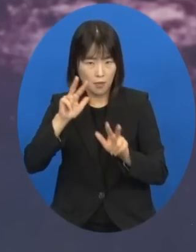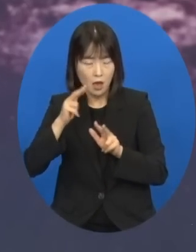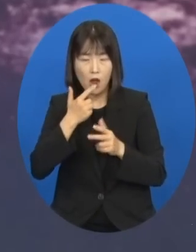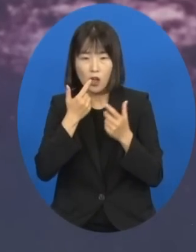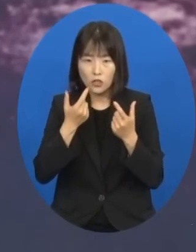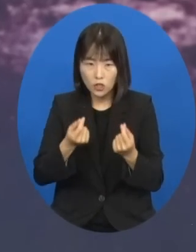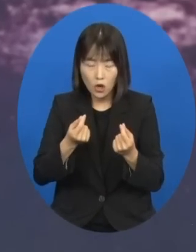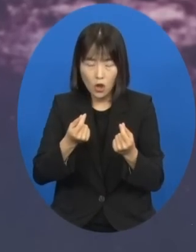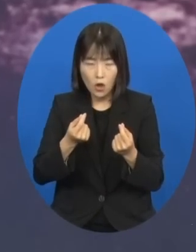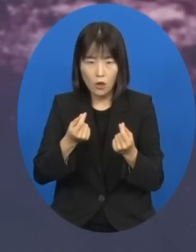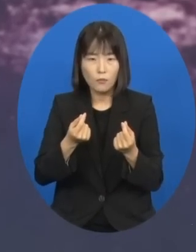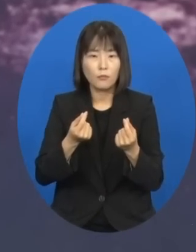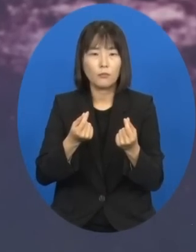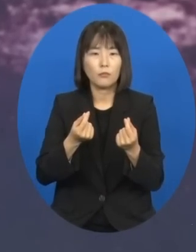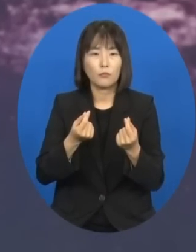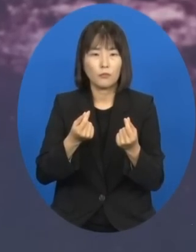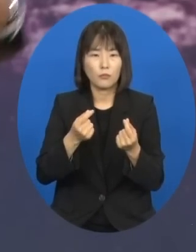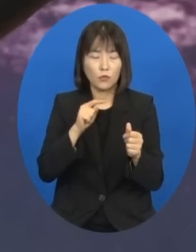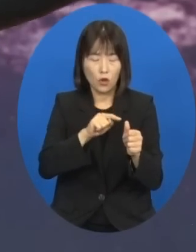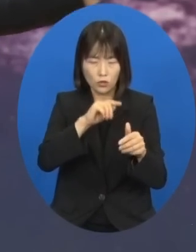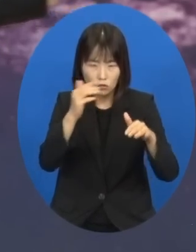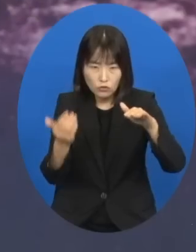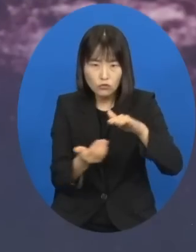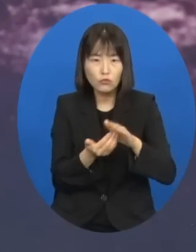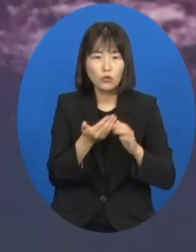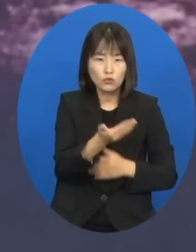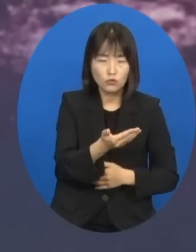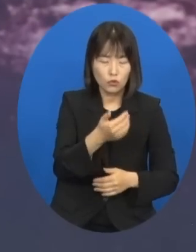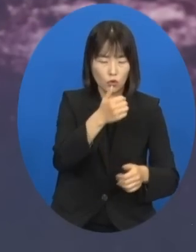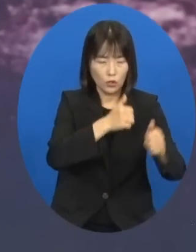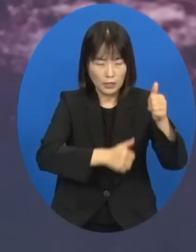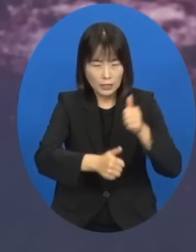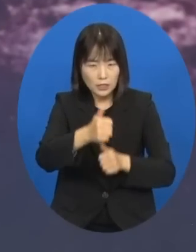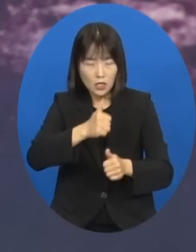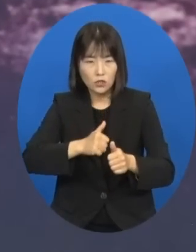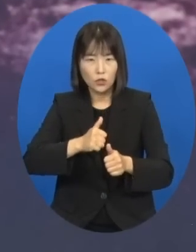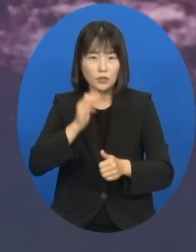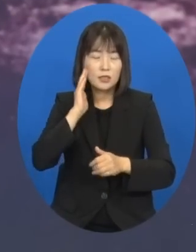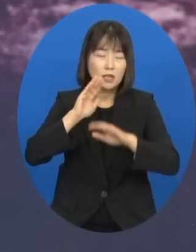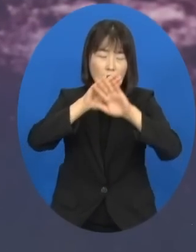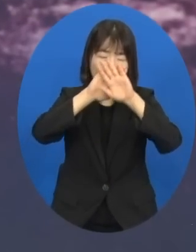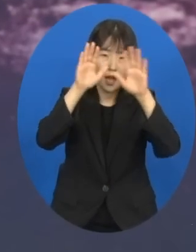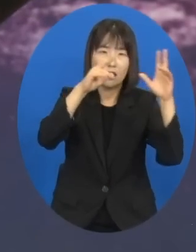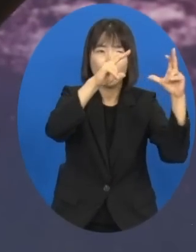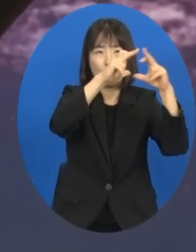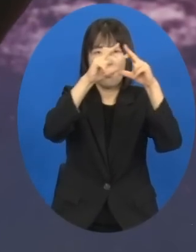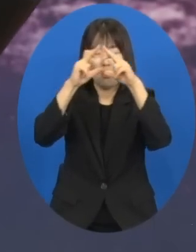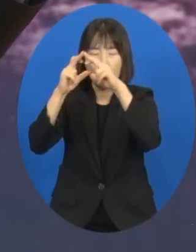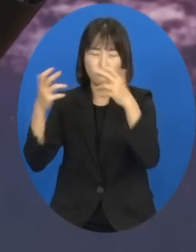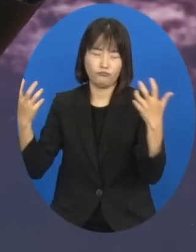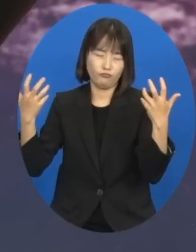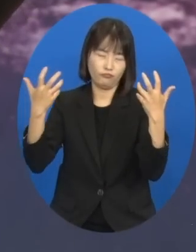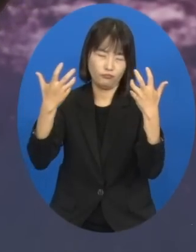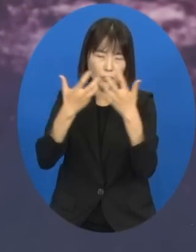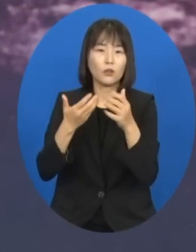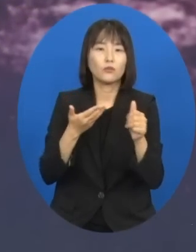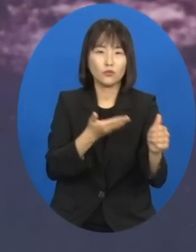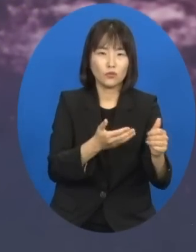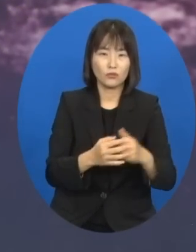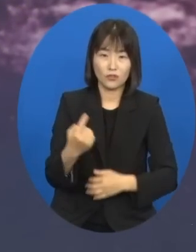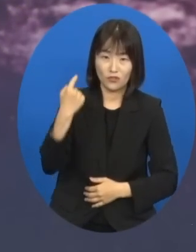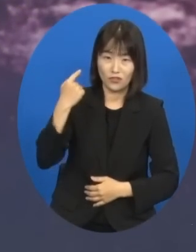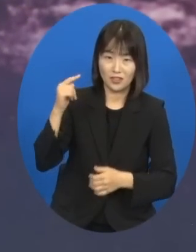너에게도 그대로 이루어서 자손을 하늘의 별과 같이 번성하게 하며, 뒤에 그림 보이십니까?